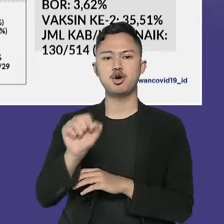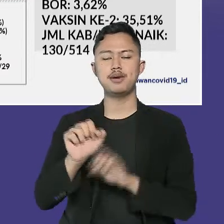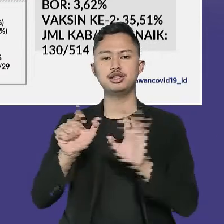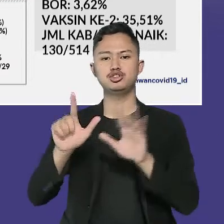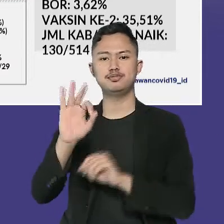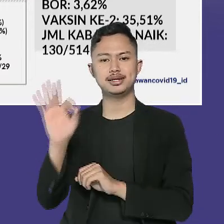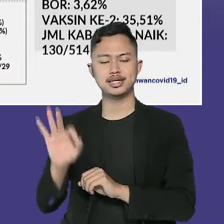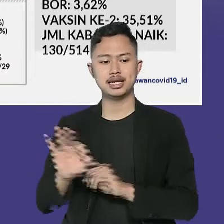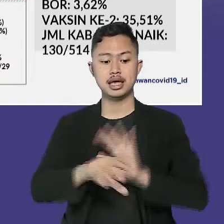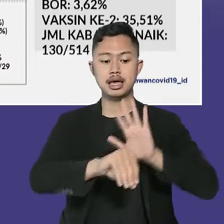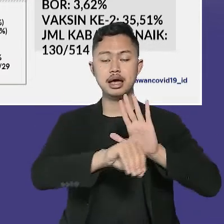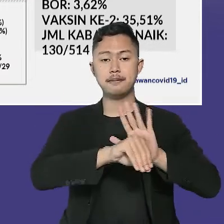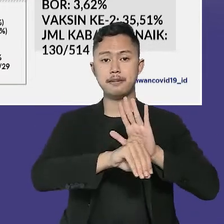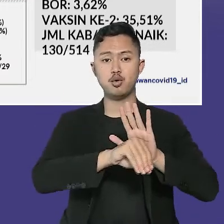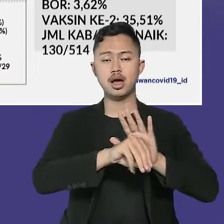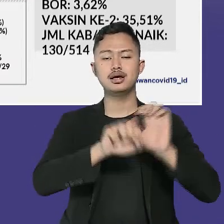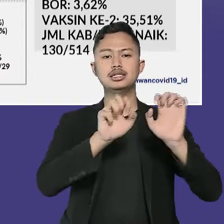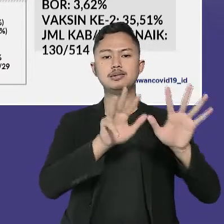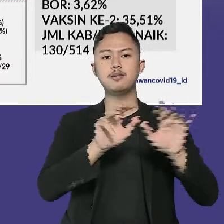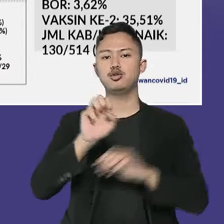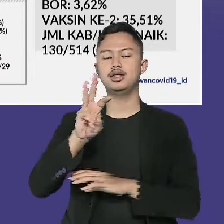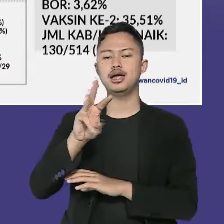95,73%, dan Papua